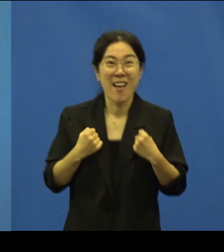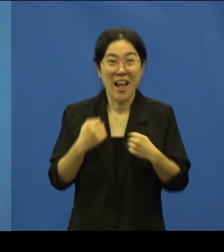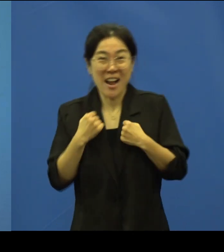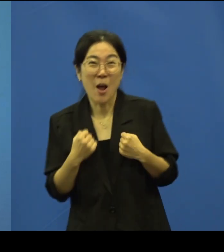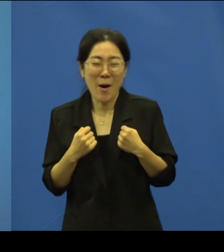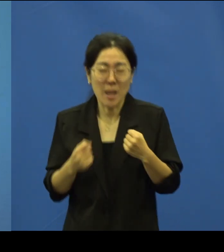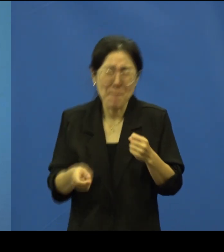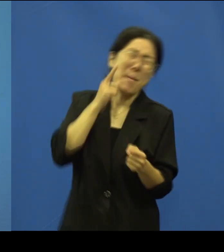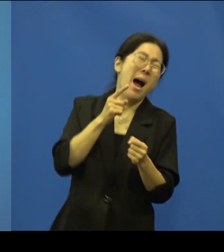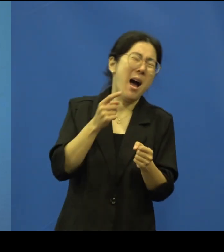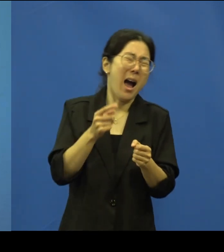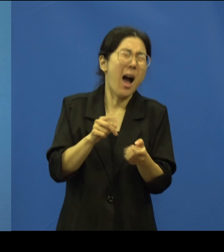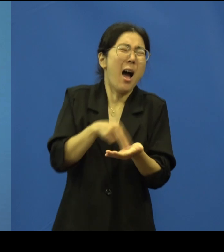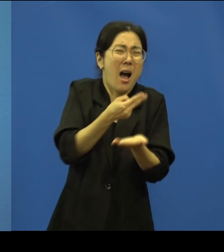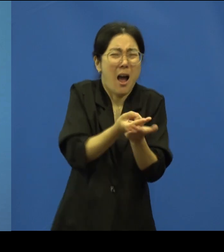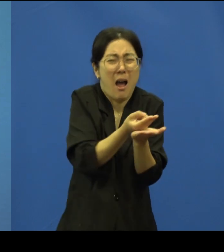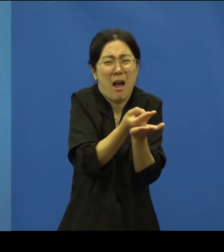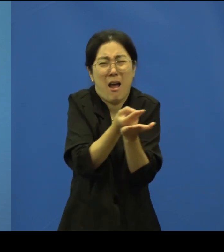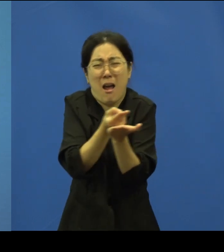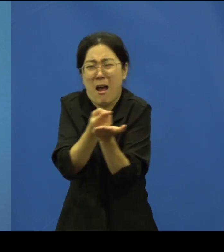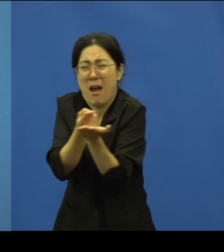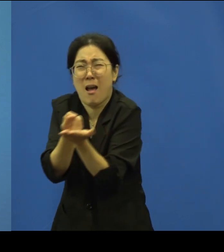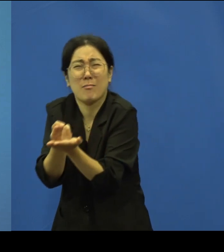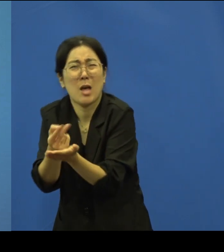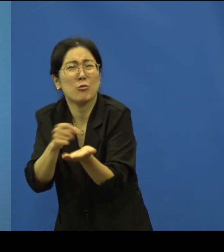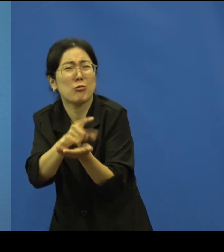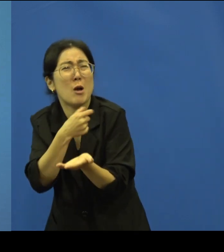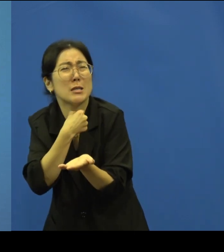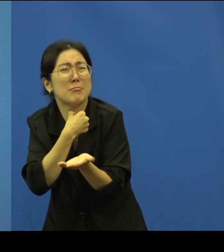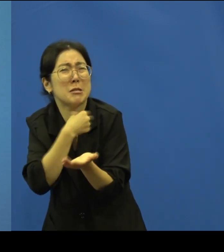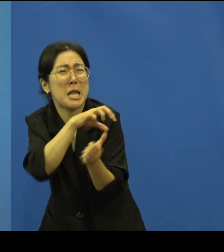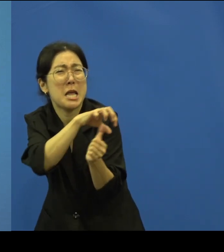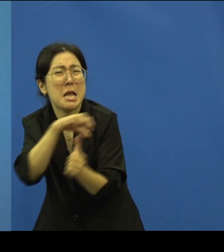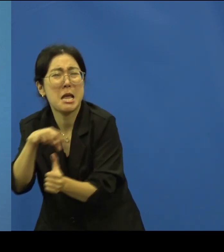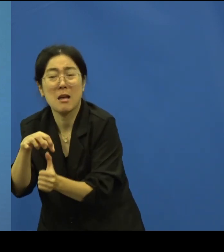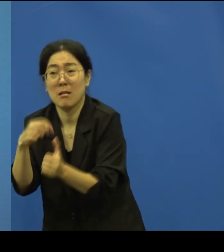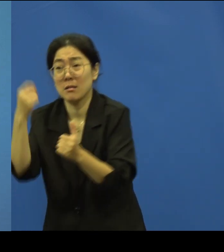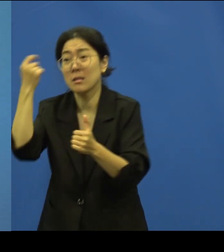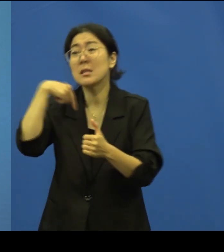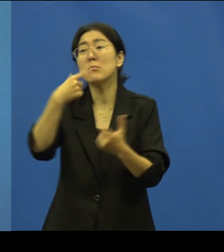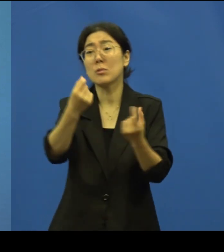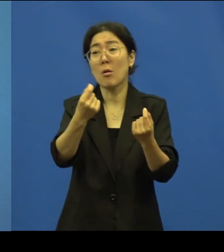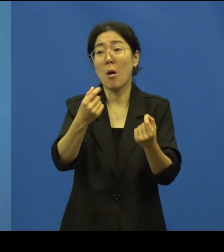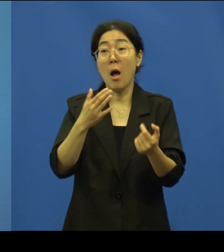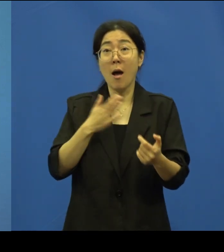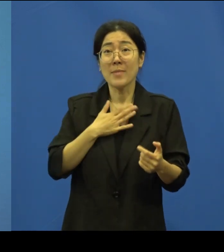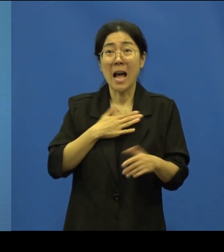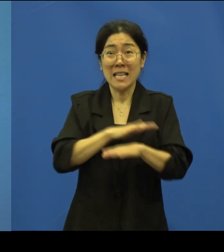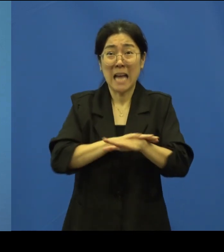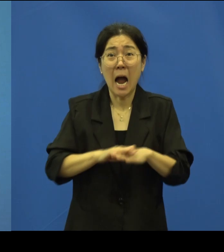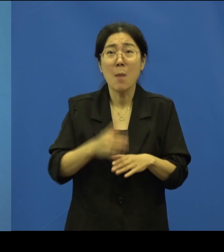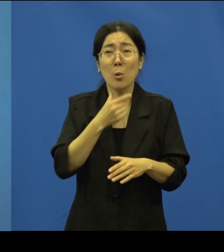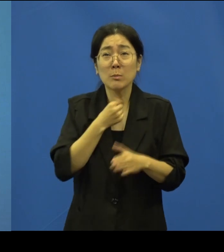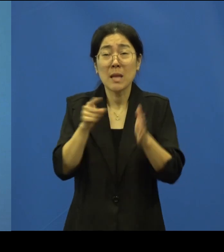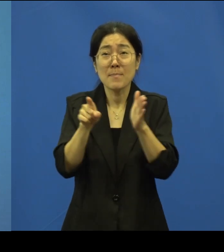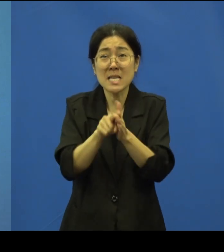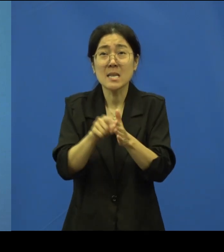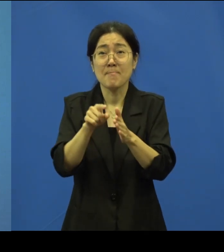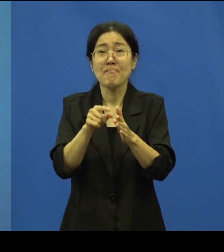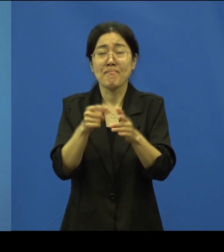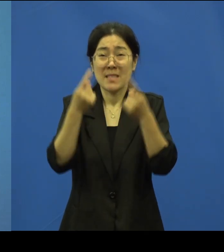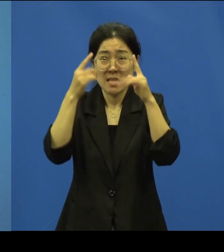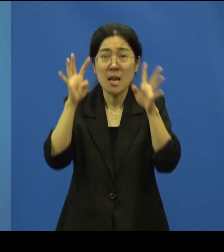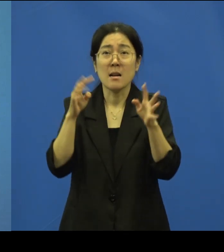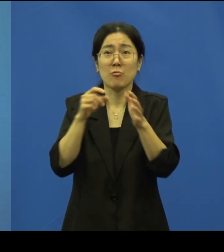이 친구들은 잘 달려가는 이런 모습을 볼 때 말이죠, 정말 그게 눈에 보이더라고요. 여러분, 그런 차이가